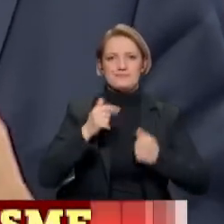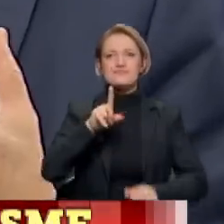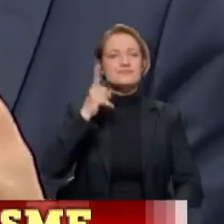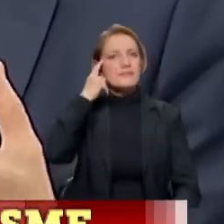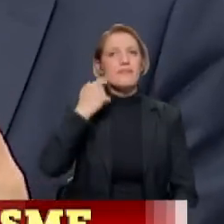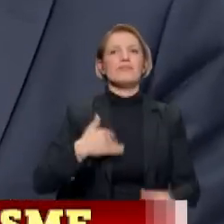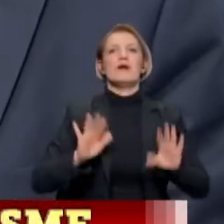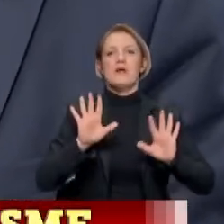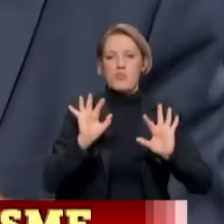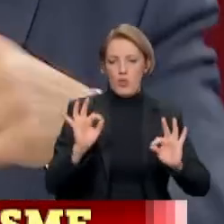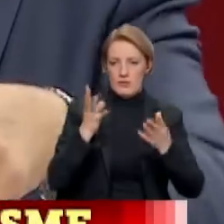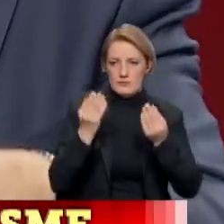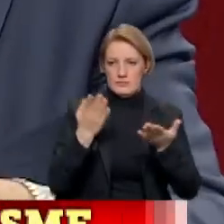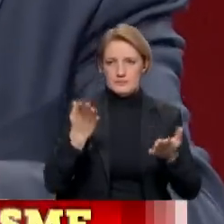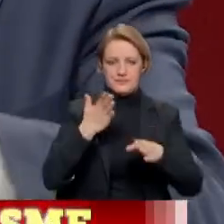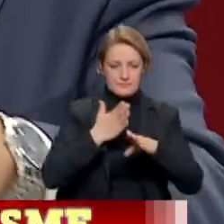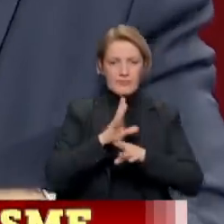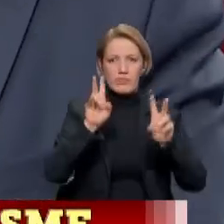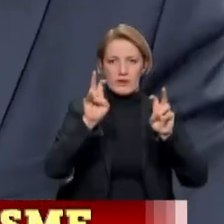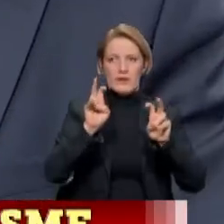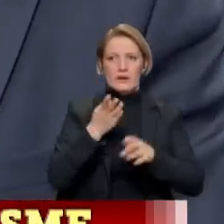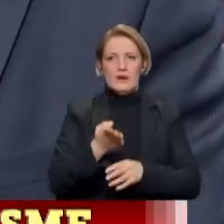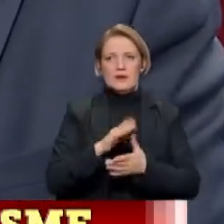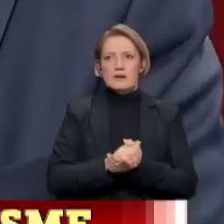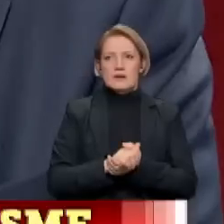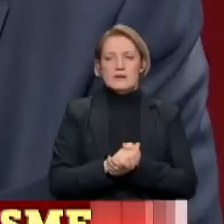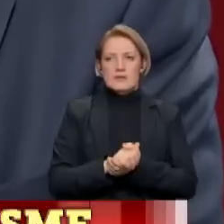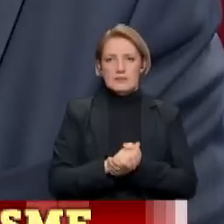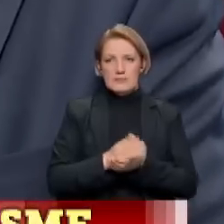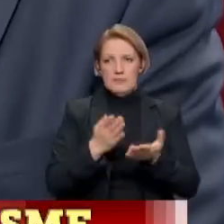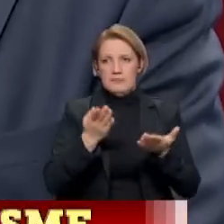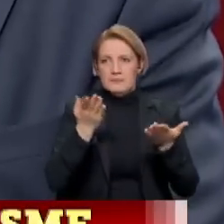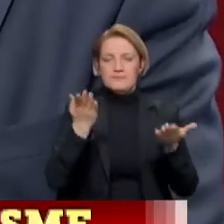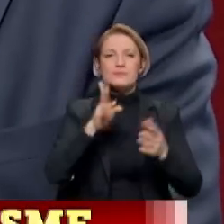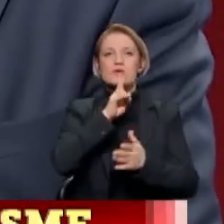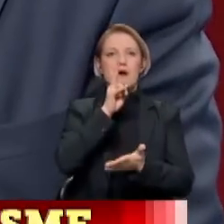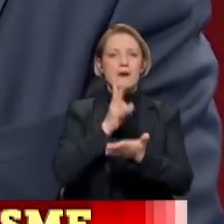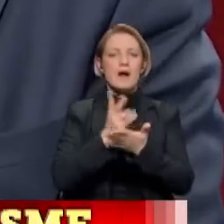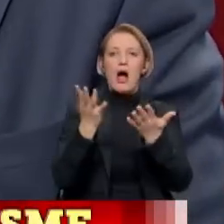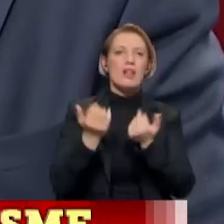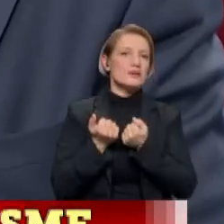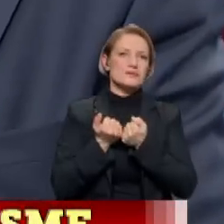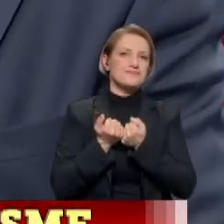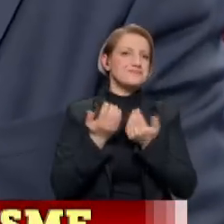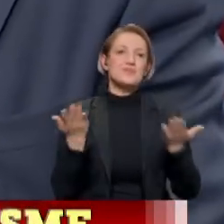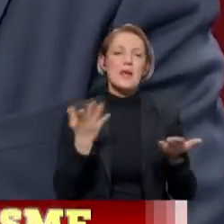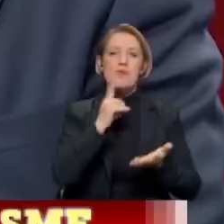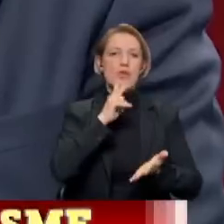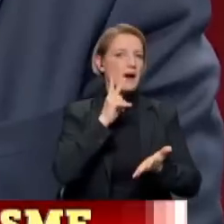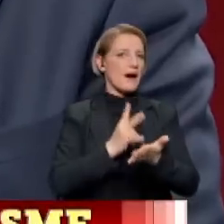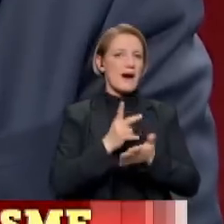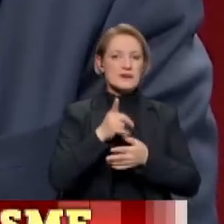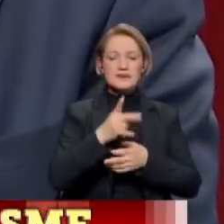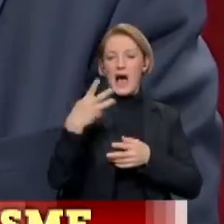değil. Şimdi böyle olunca da asıl konuya dağılmayalım. Tamam. Niye Erdoğan bu kararı aldı? Ya da böyle bir